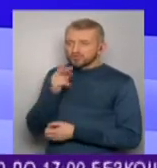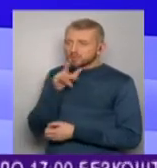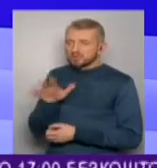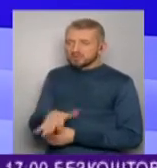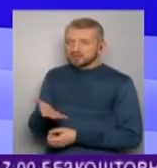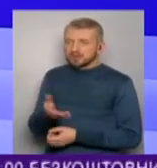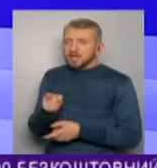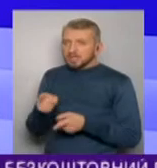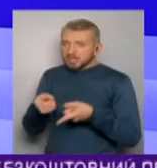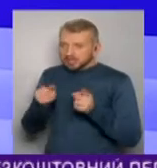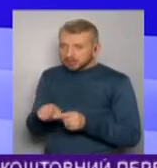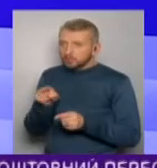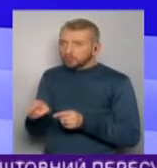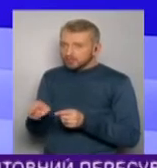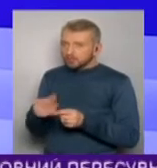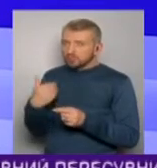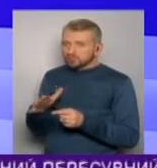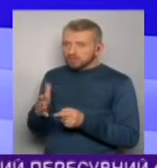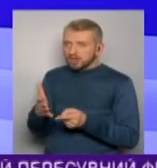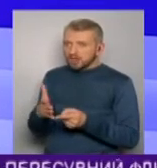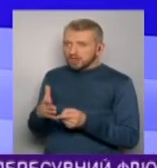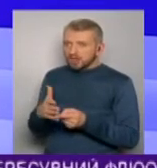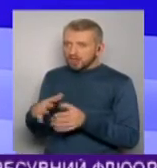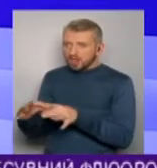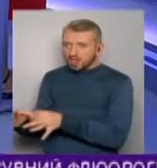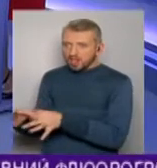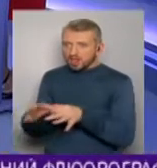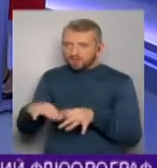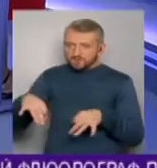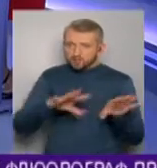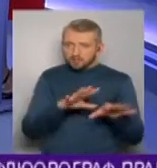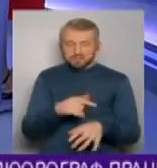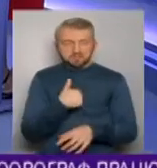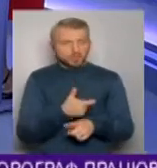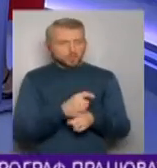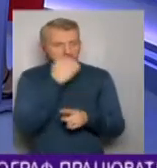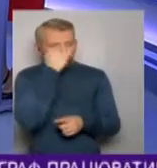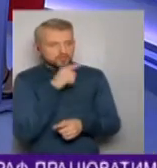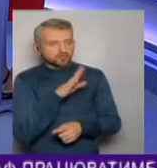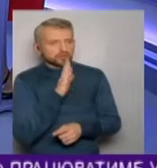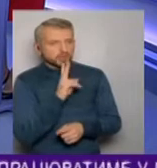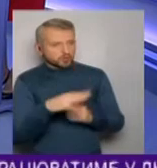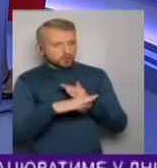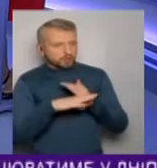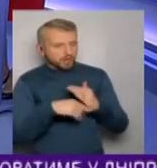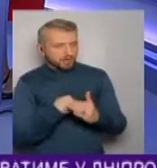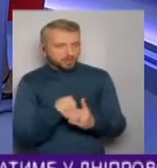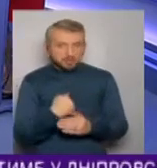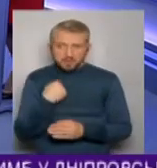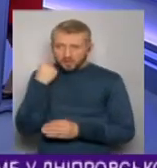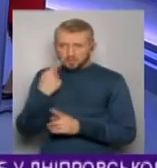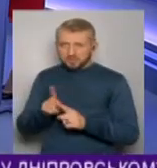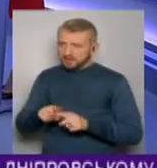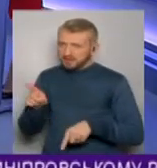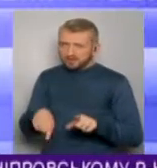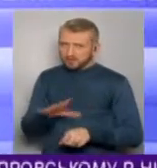дійсно їх з ними вже розправляються евакуатори? Ми дуже вдячні цій жіночці, яка допомагає нам, комунальщикам. Так, ну це, я думаю, виключення. Це так,